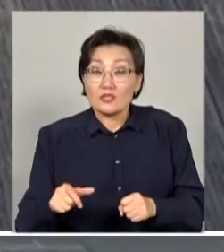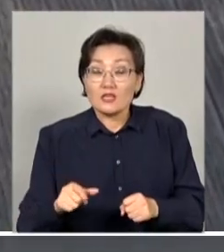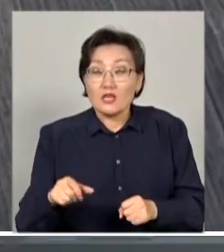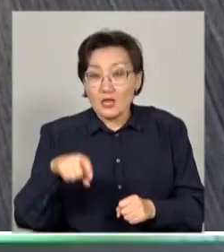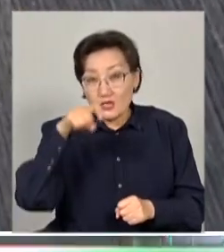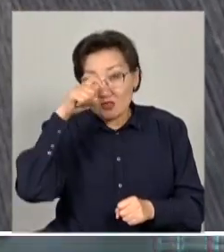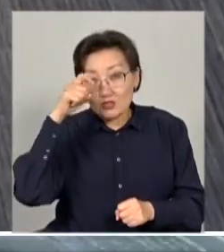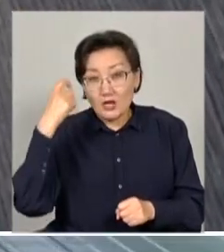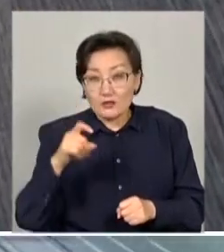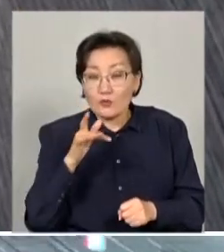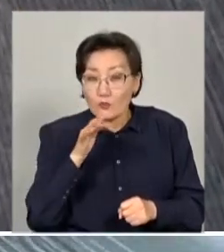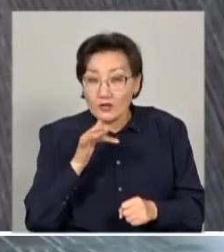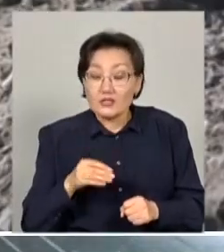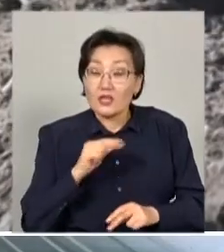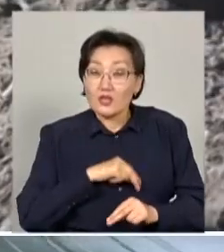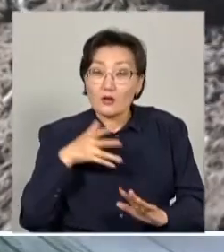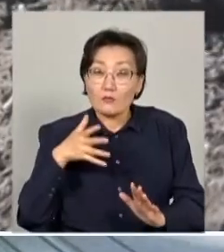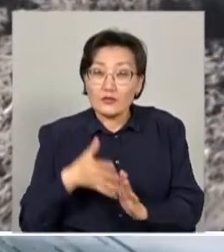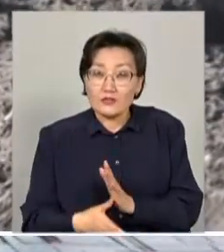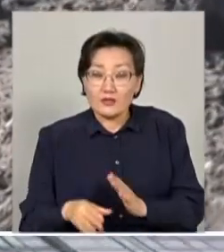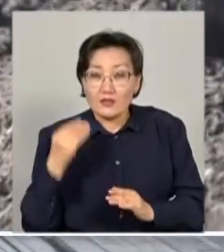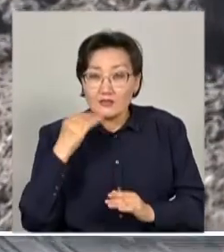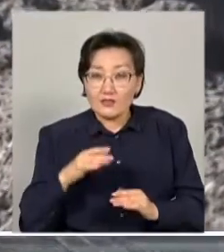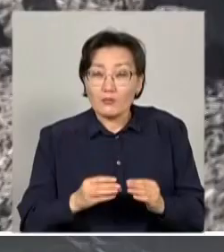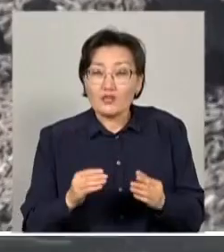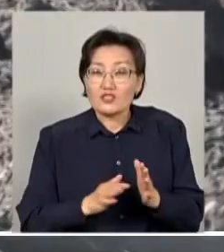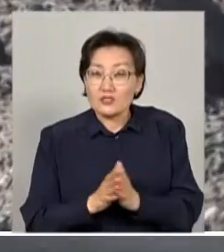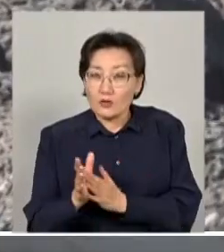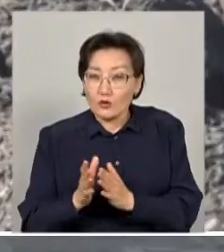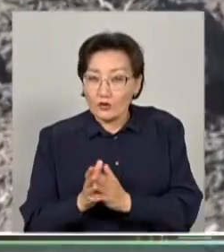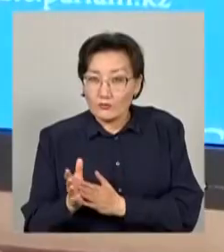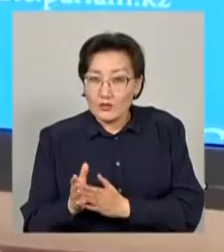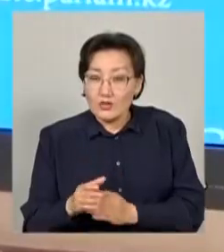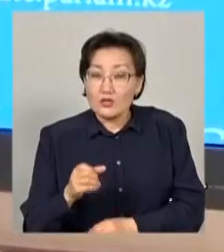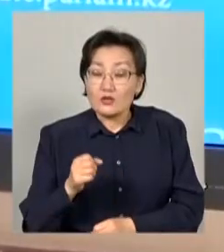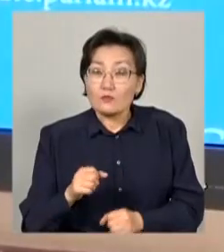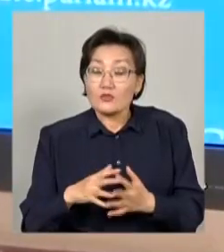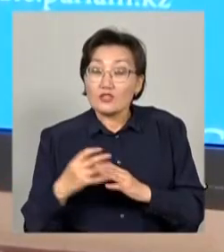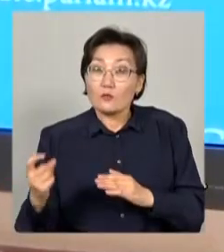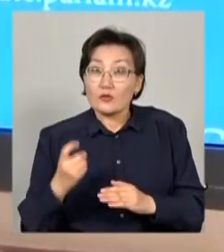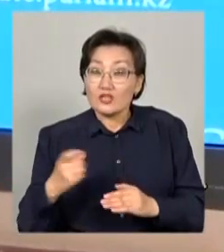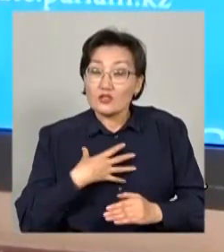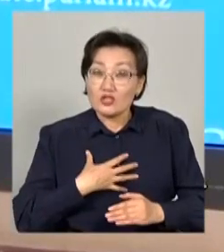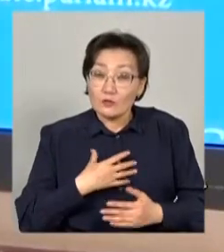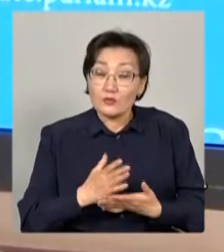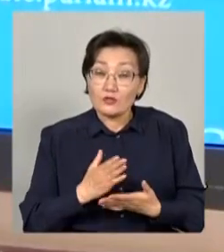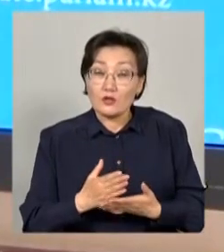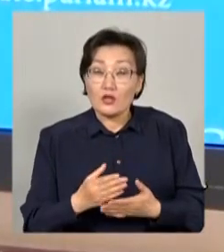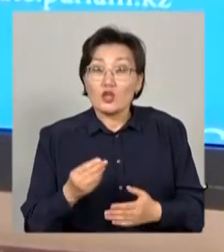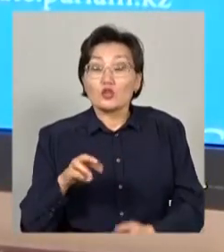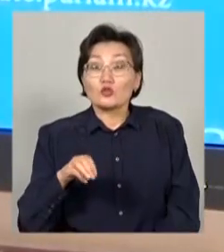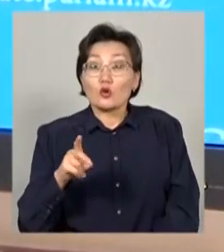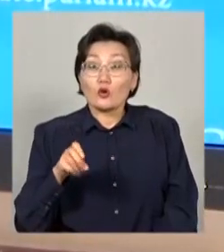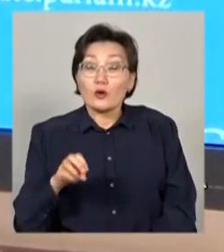еңбегі еш кетіп, сапасыз тұқым шаруаларда сан соқтырып жатыр, деді депутат. Тұқым деген ол бірінші мәселе